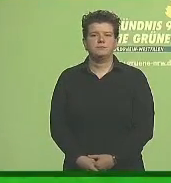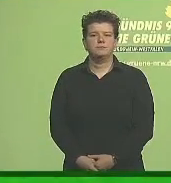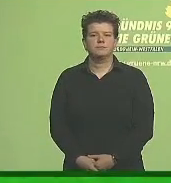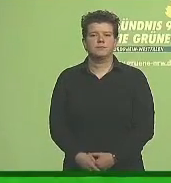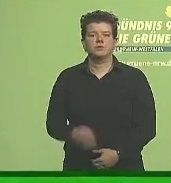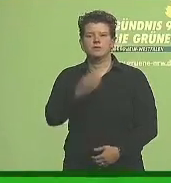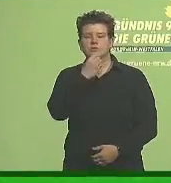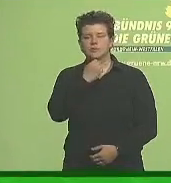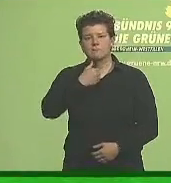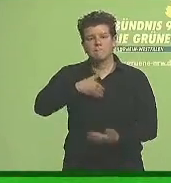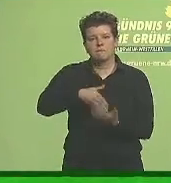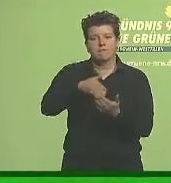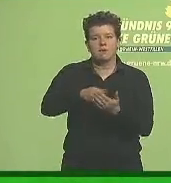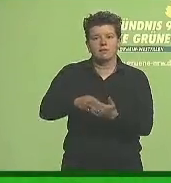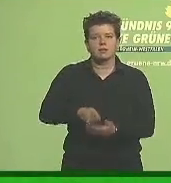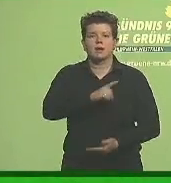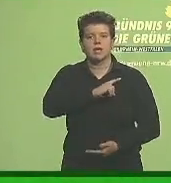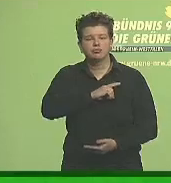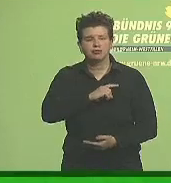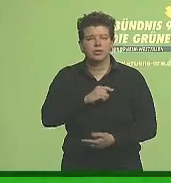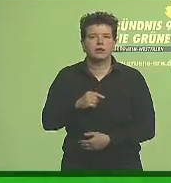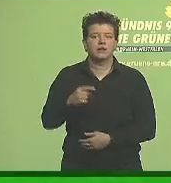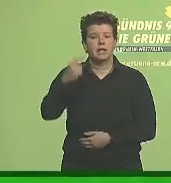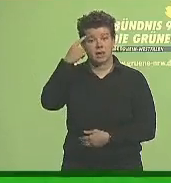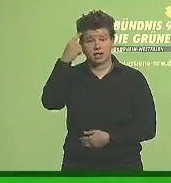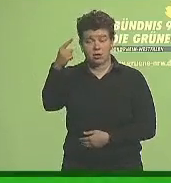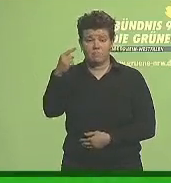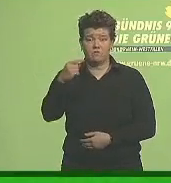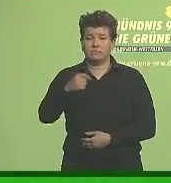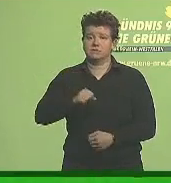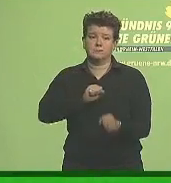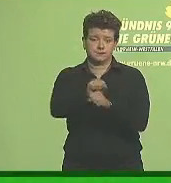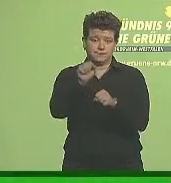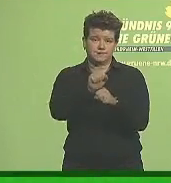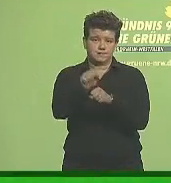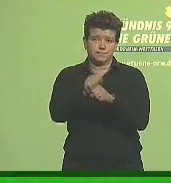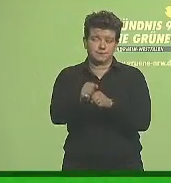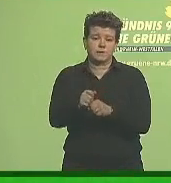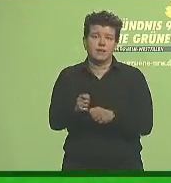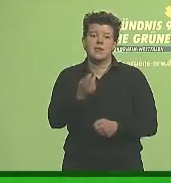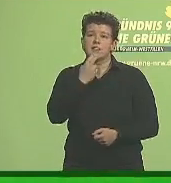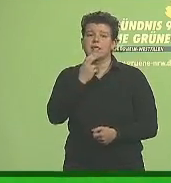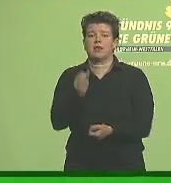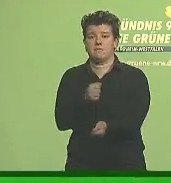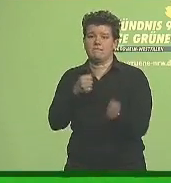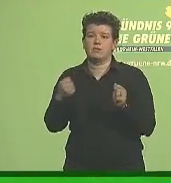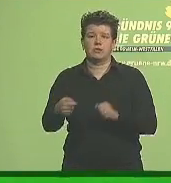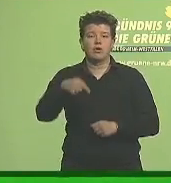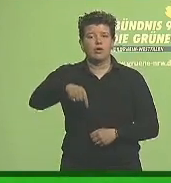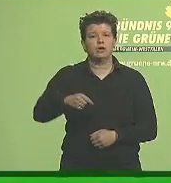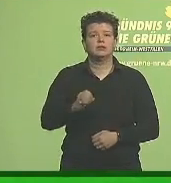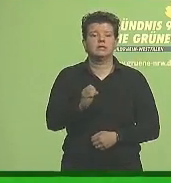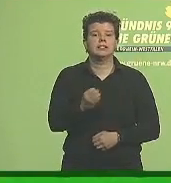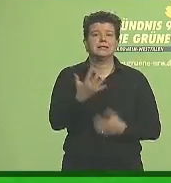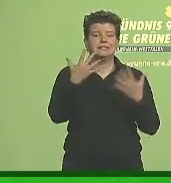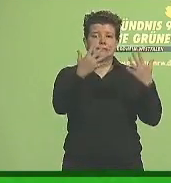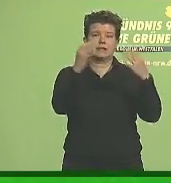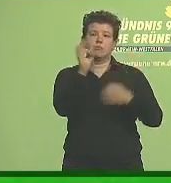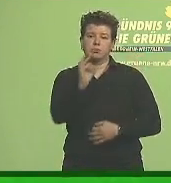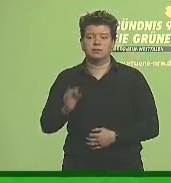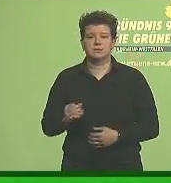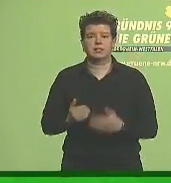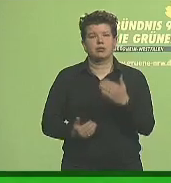machen. Wir entscheiden über das Ausbauziel für die erneuerbaren Energien in NRW bis 2025. Heute haben wir so ungefähr 10% erneuerbare Energien in